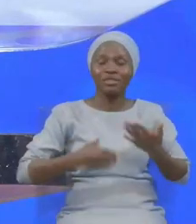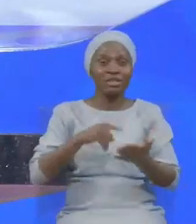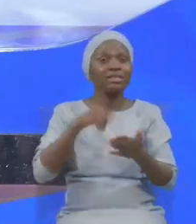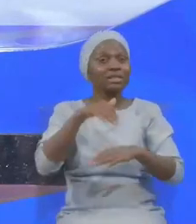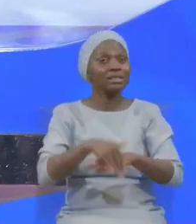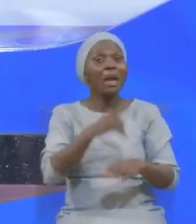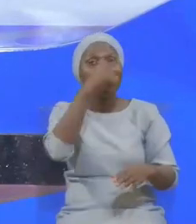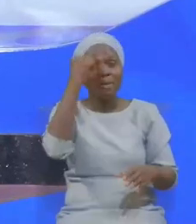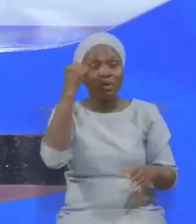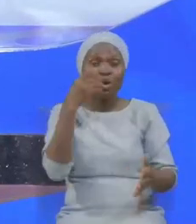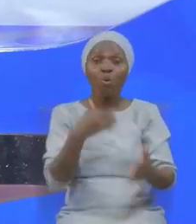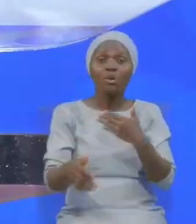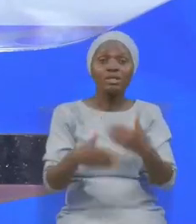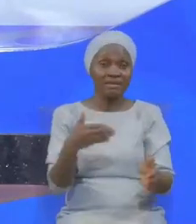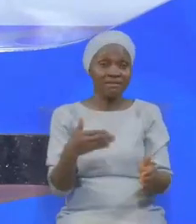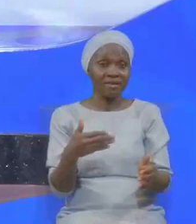que